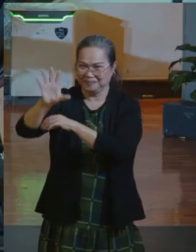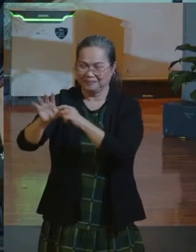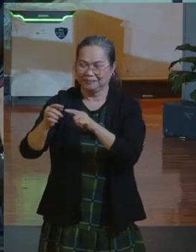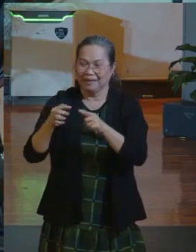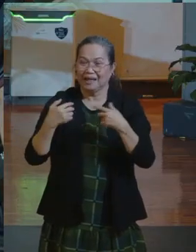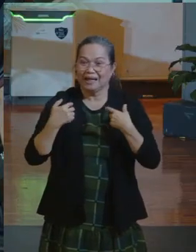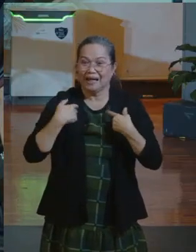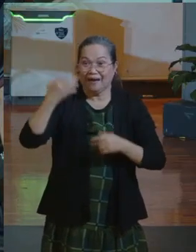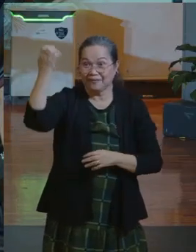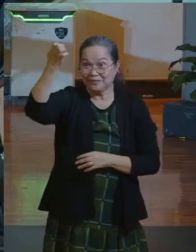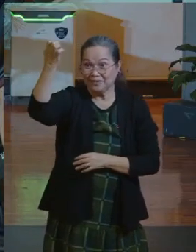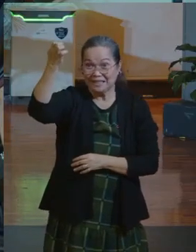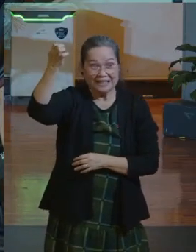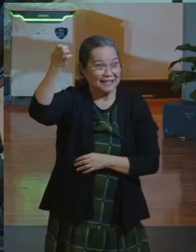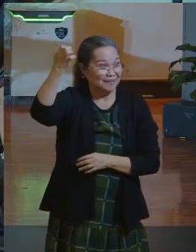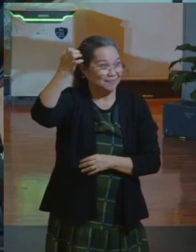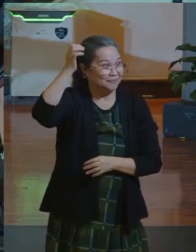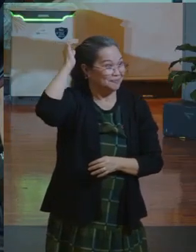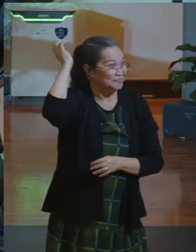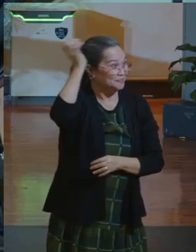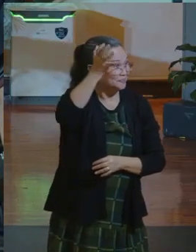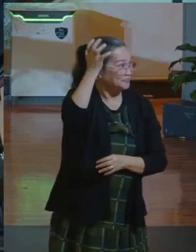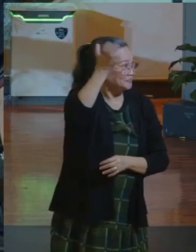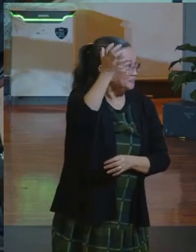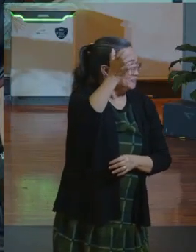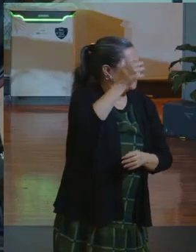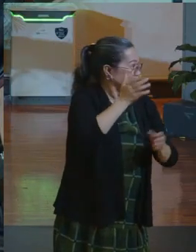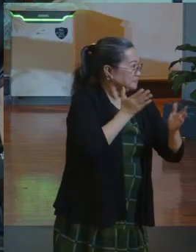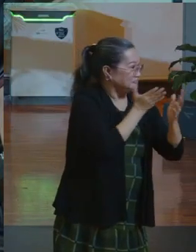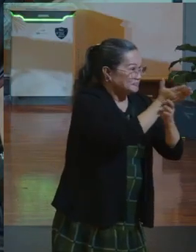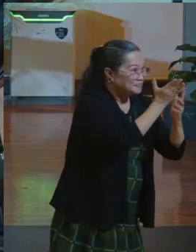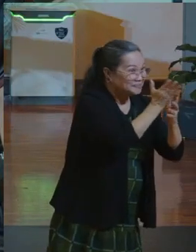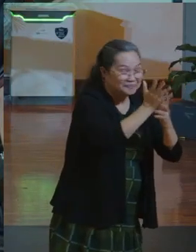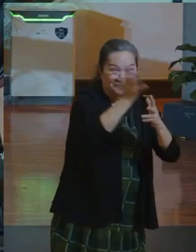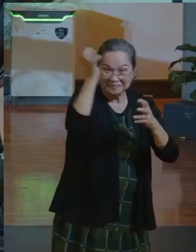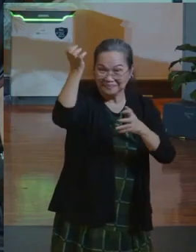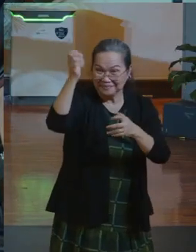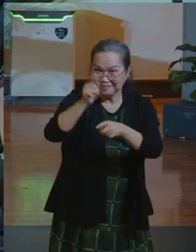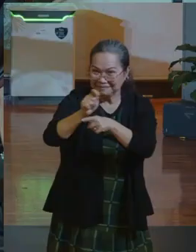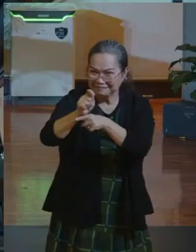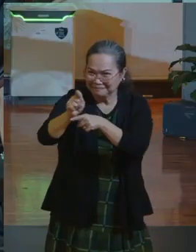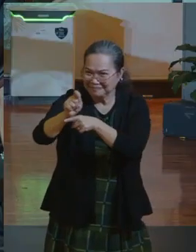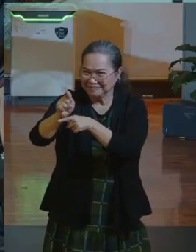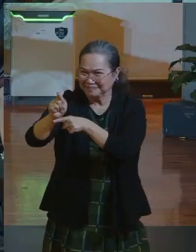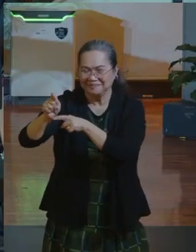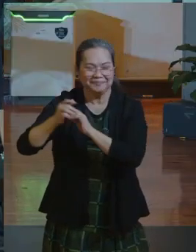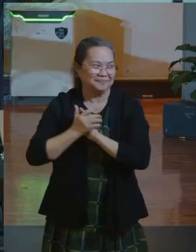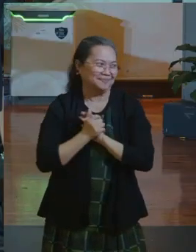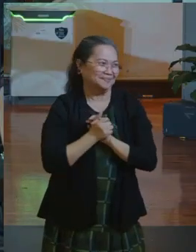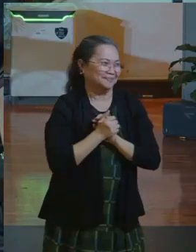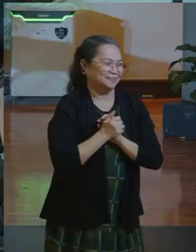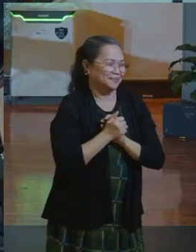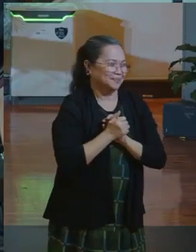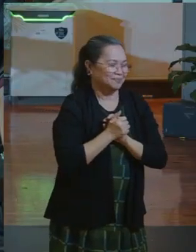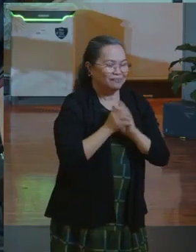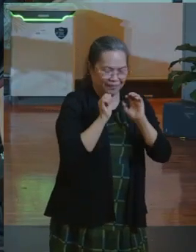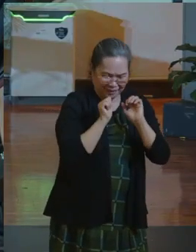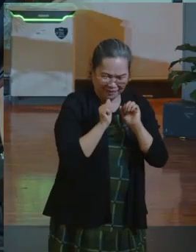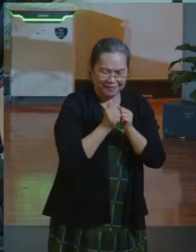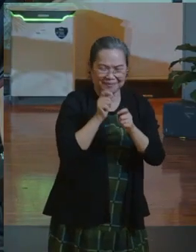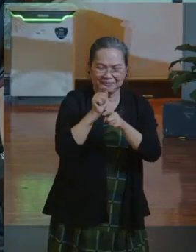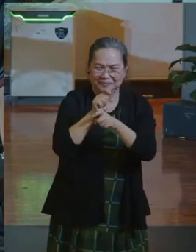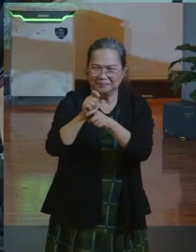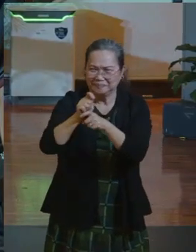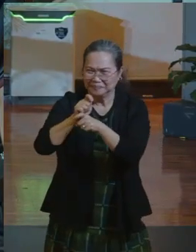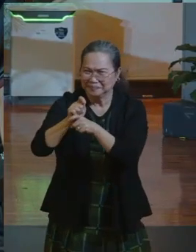kami evangelism explosion, no? Na training. Yung aming po training na